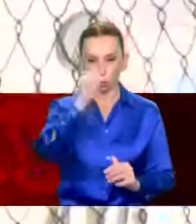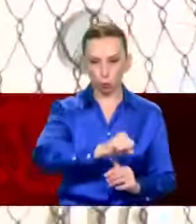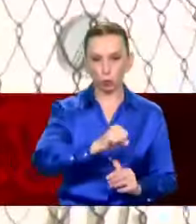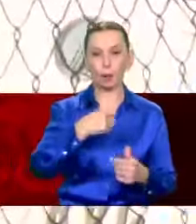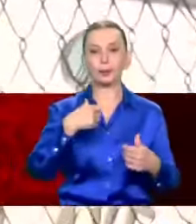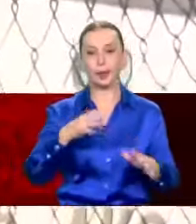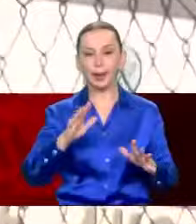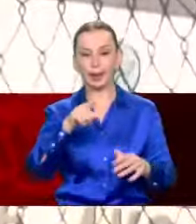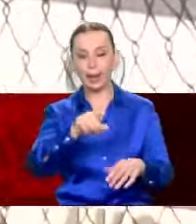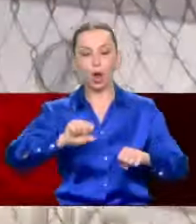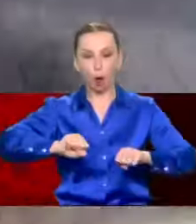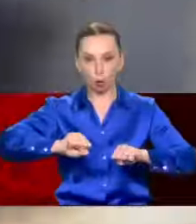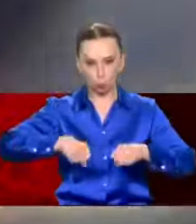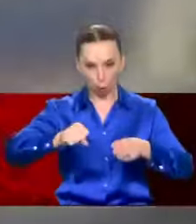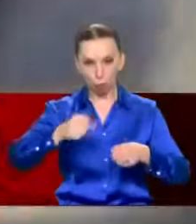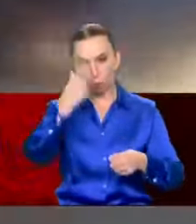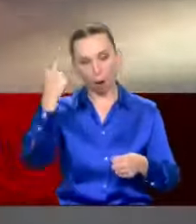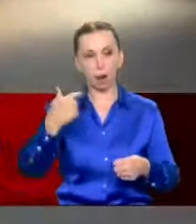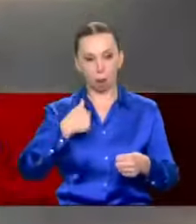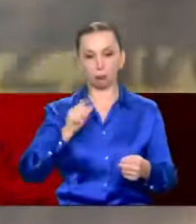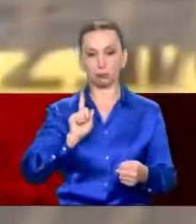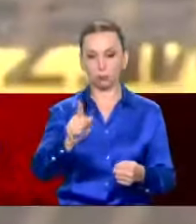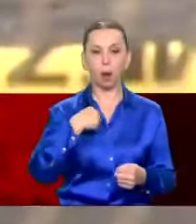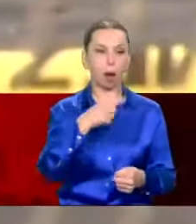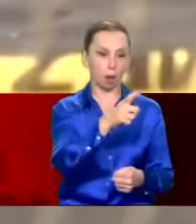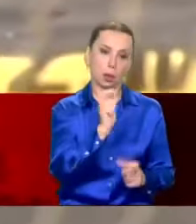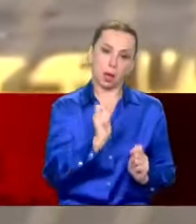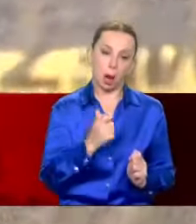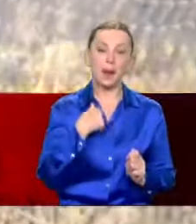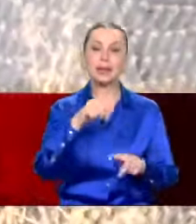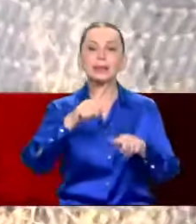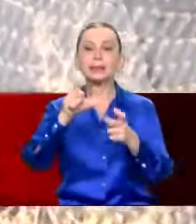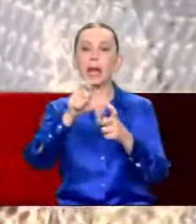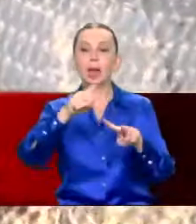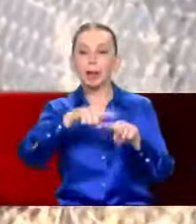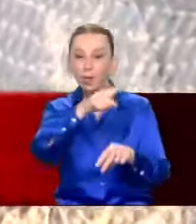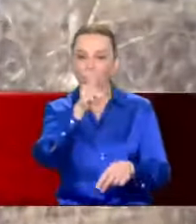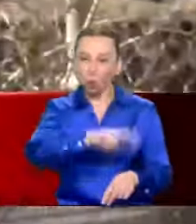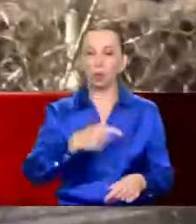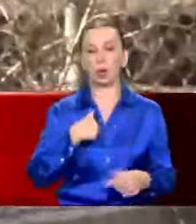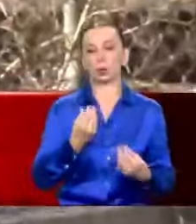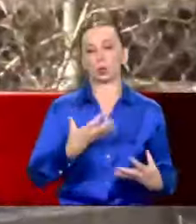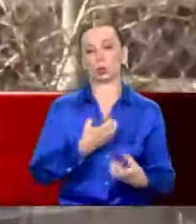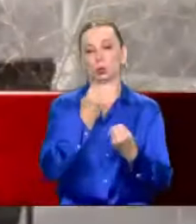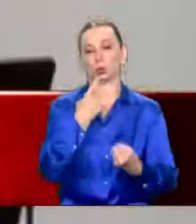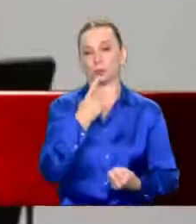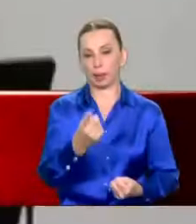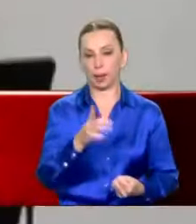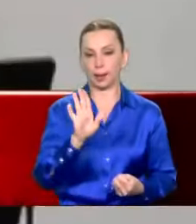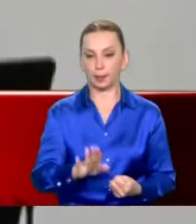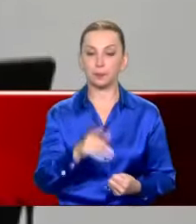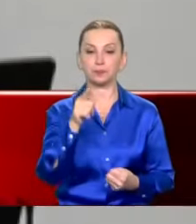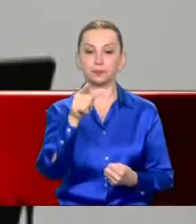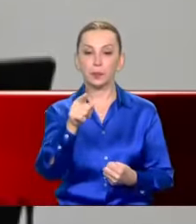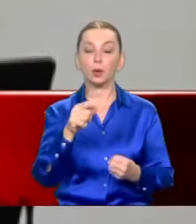yanlarından geçerken ateş ettirebilirdim dedi. Sinan Ateş'in ölümüne üzüldüğünü, tahliye talebinin de olmadığını söyledi. Ateş'in